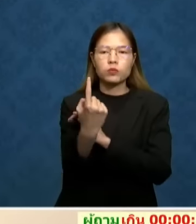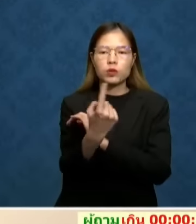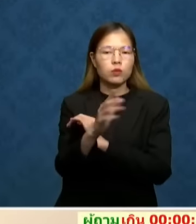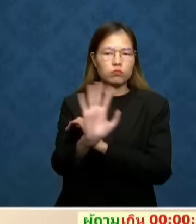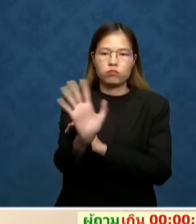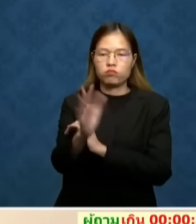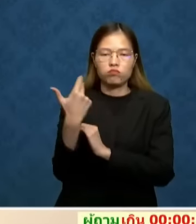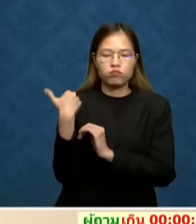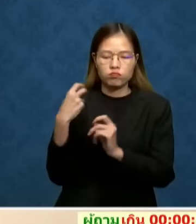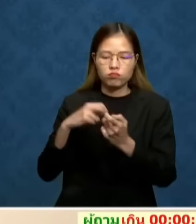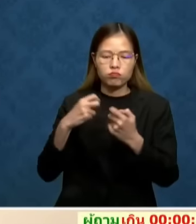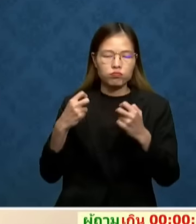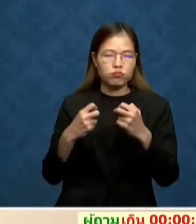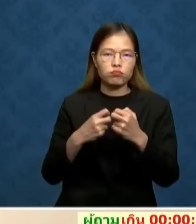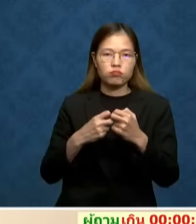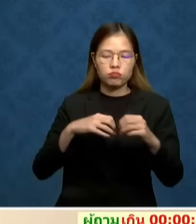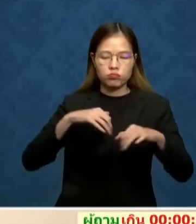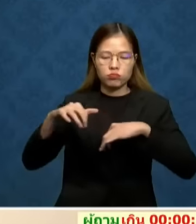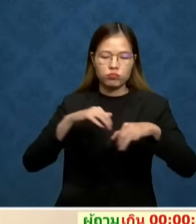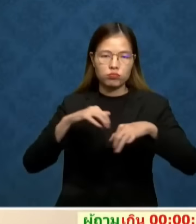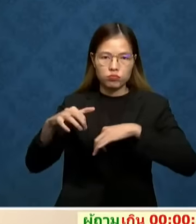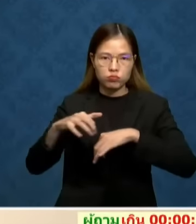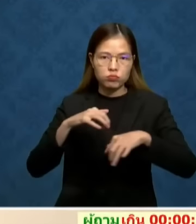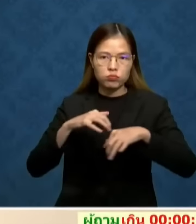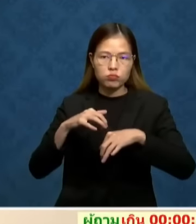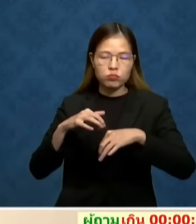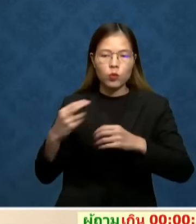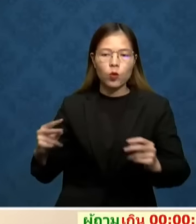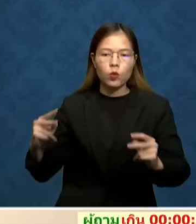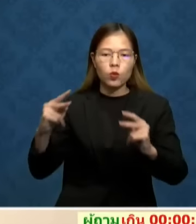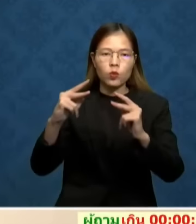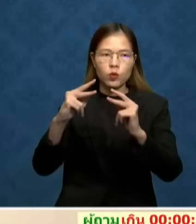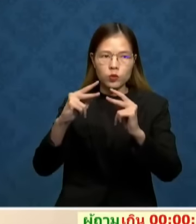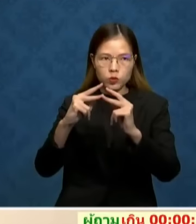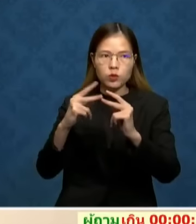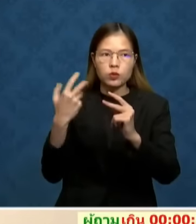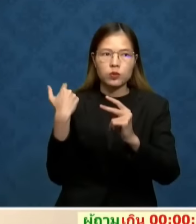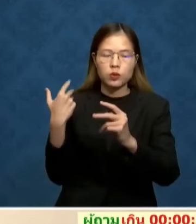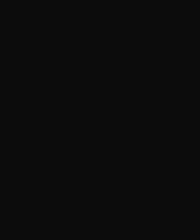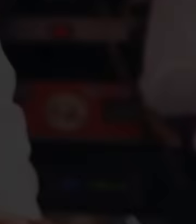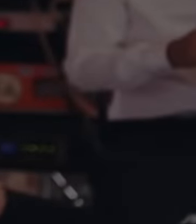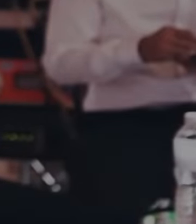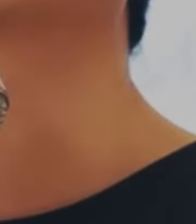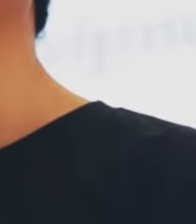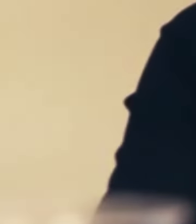หาและเป็นการจัดการและเป็นความท้าทายของกระทรวงอุตสาหกรรมเช่นเดียวกันขอบคุณค่ะ